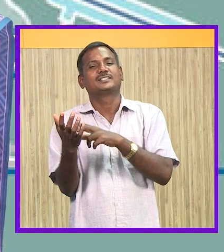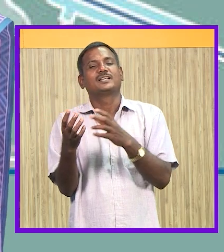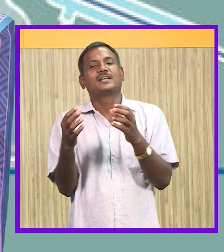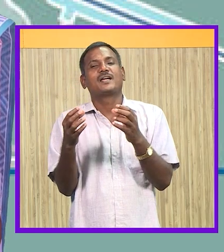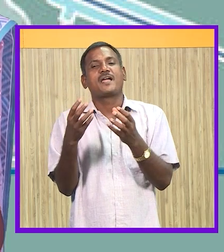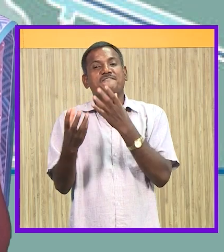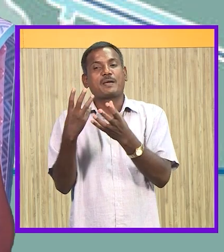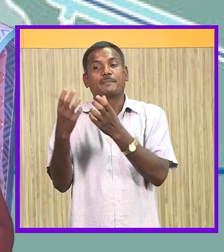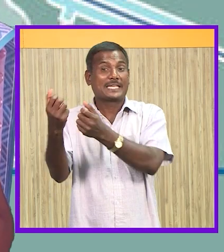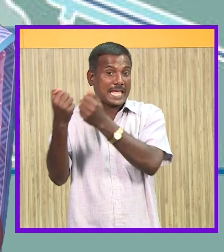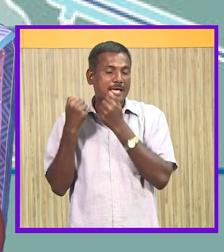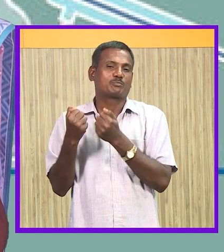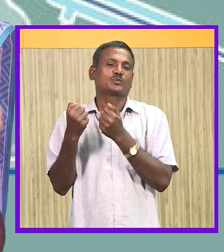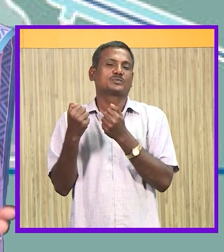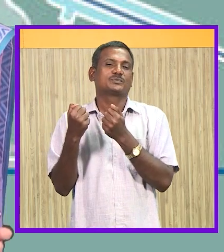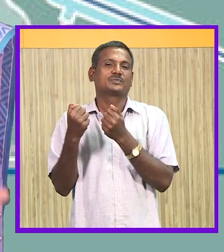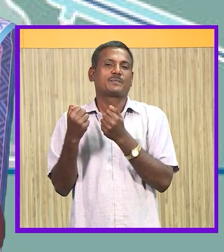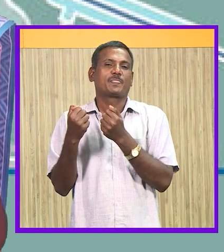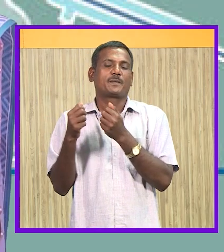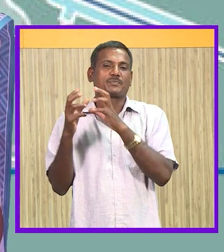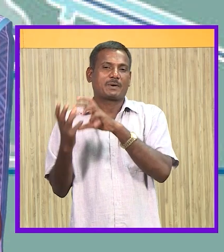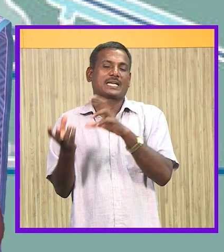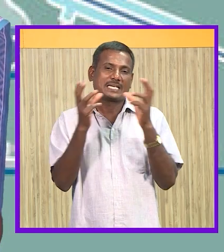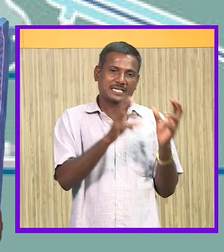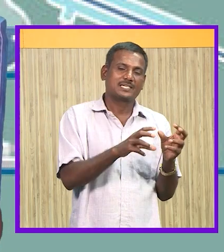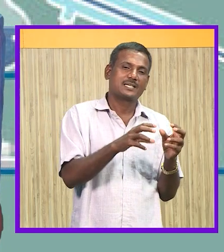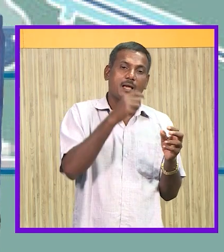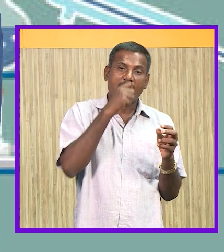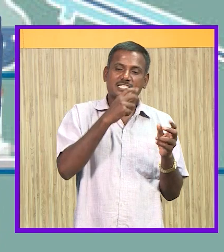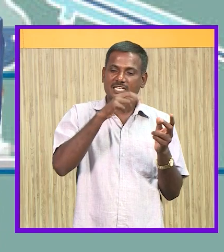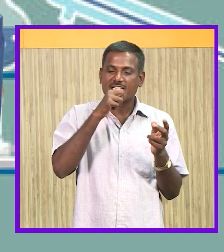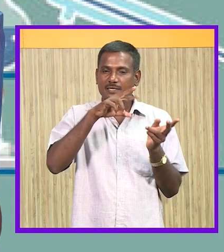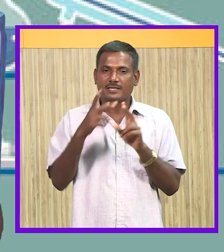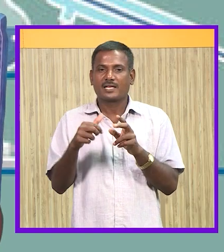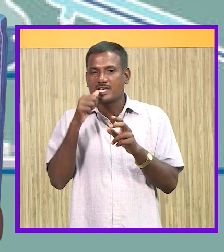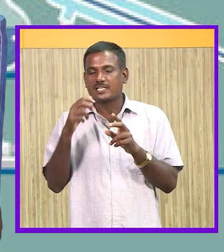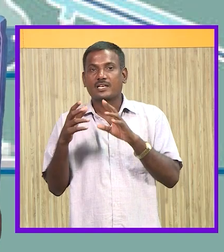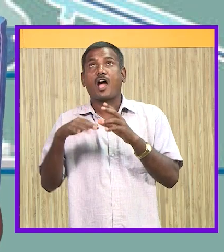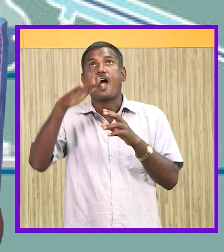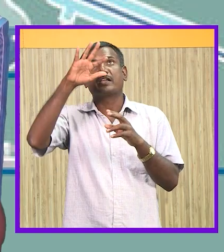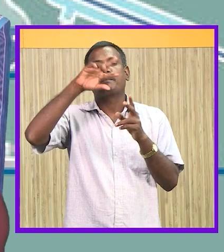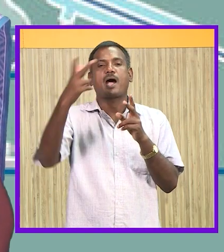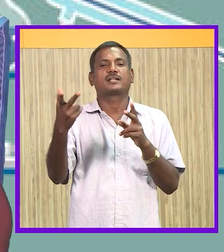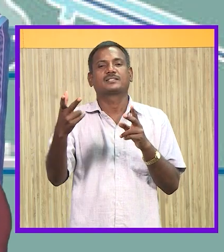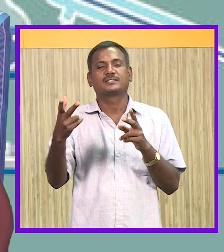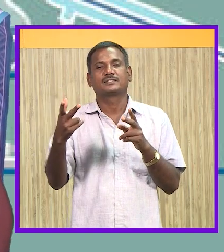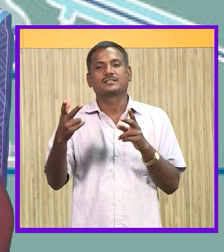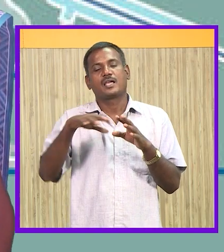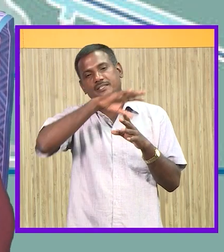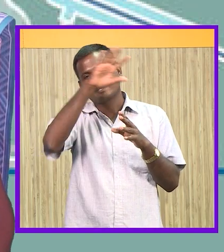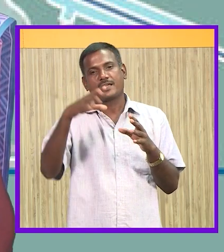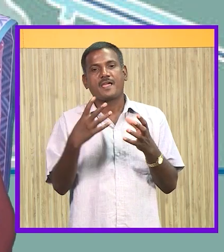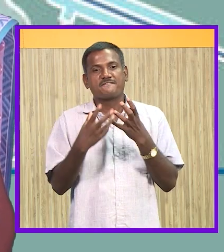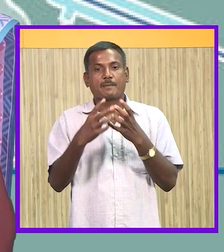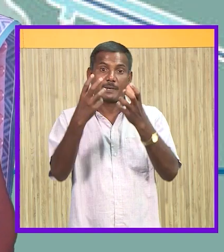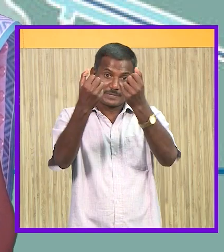அது வெப்ப ஏற்பு மாற்றங்கள். பனிக்கட்டி நீராக உருகுதல் அல்லது நீர் ஆவியாக மாறுதல், இது அனைத்தும்